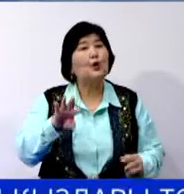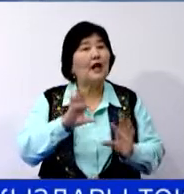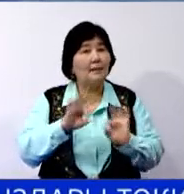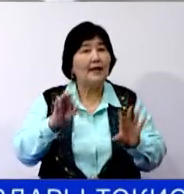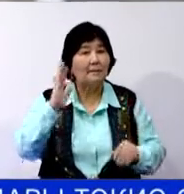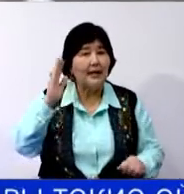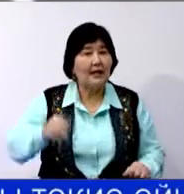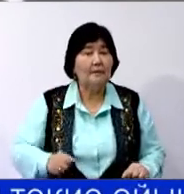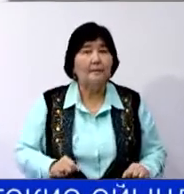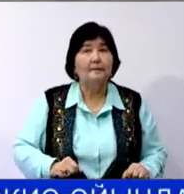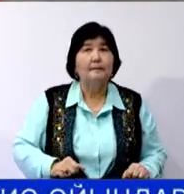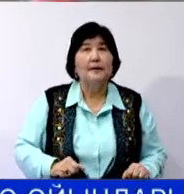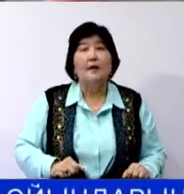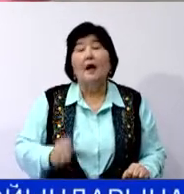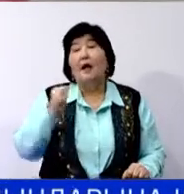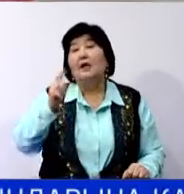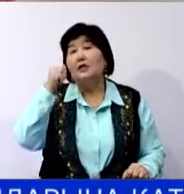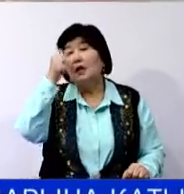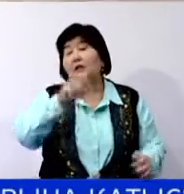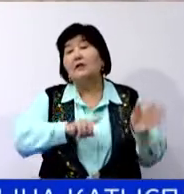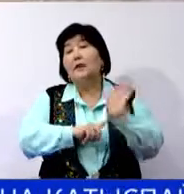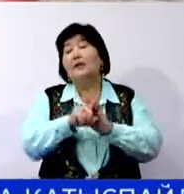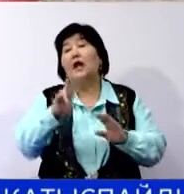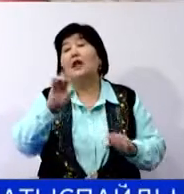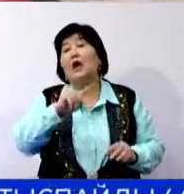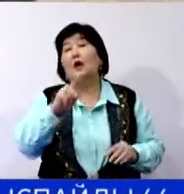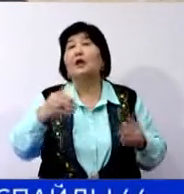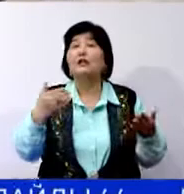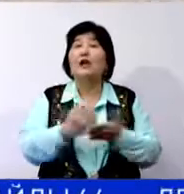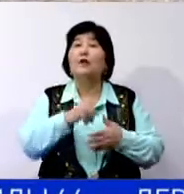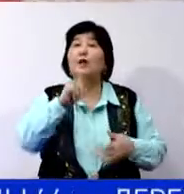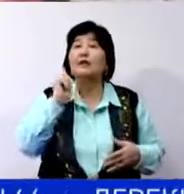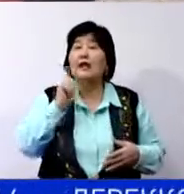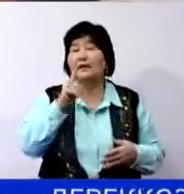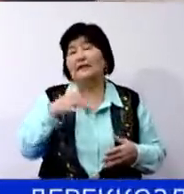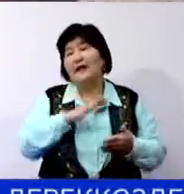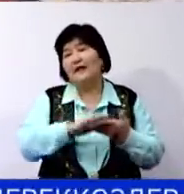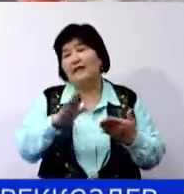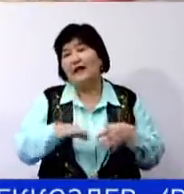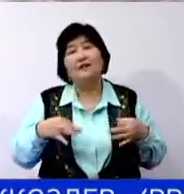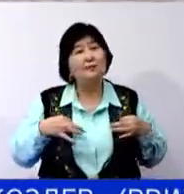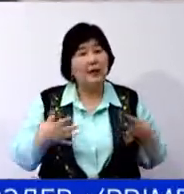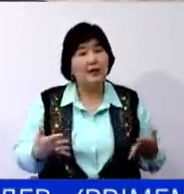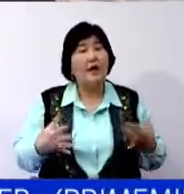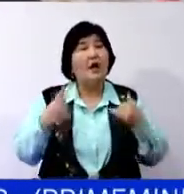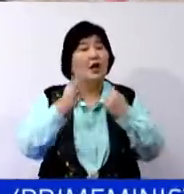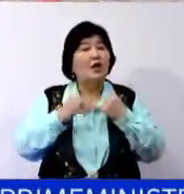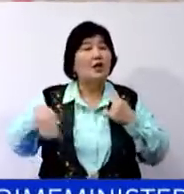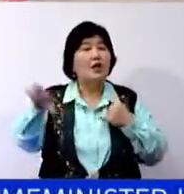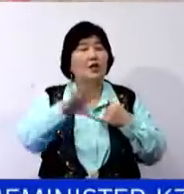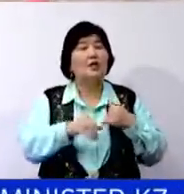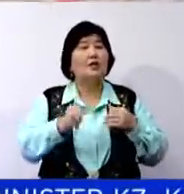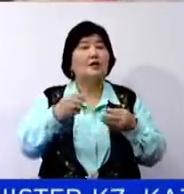береді. Ежелден жылдың басы саналатын наурыз жаңару мен жасарудың және тазалықтың мерекесі. Жердің тоңы